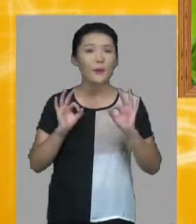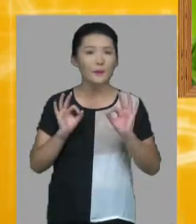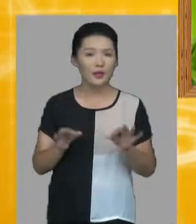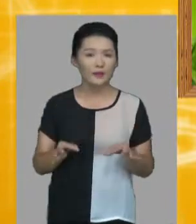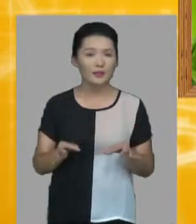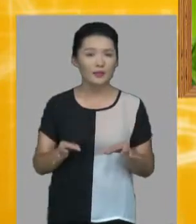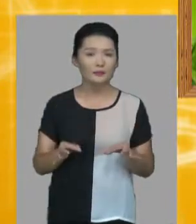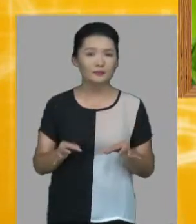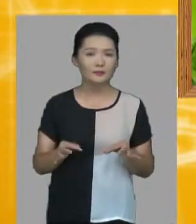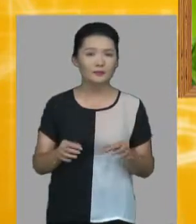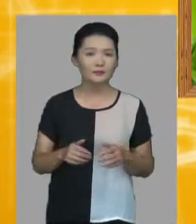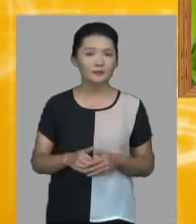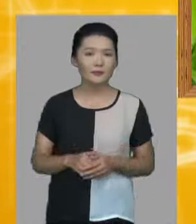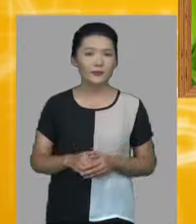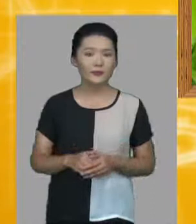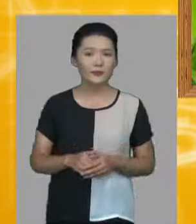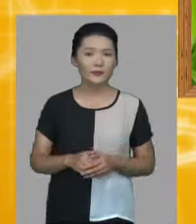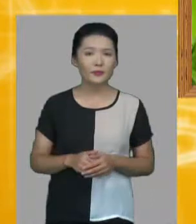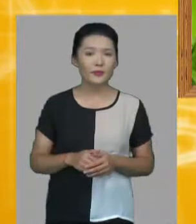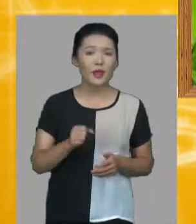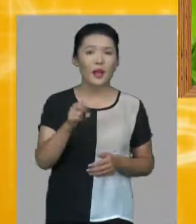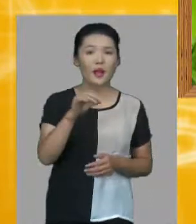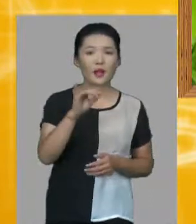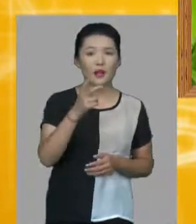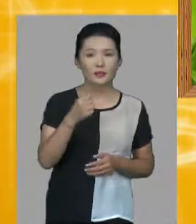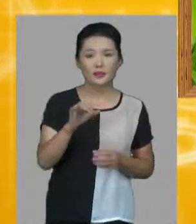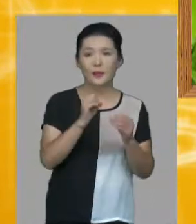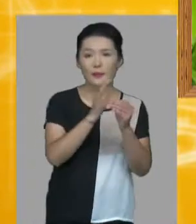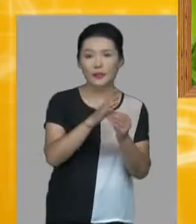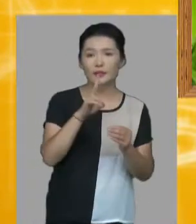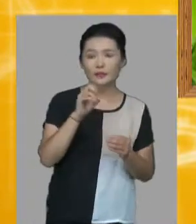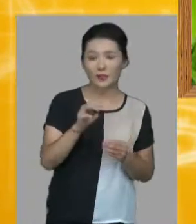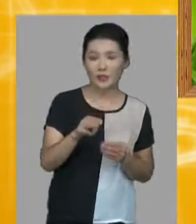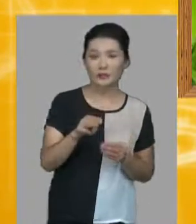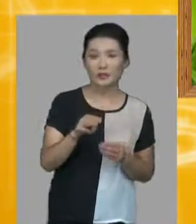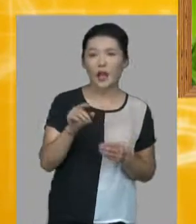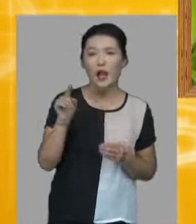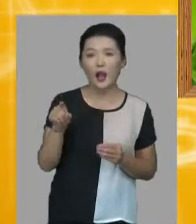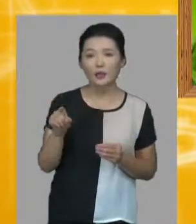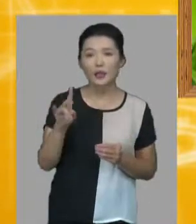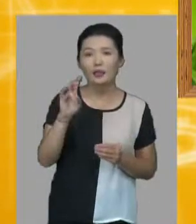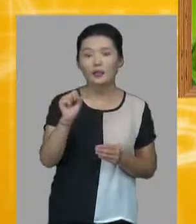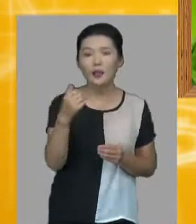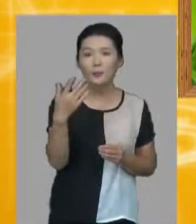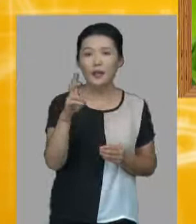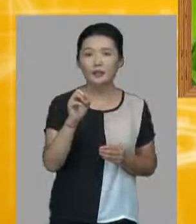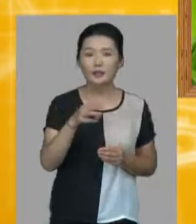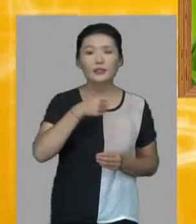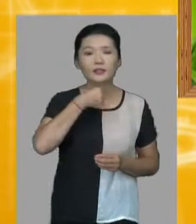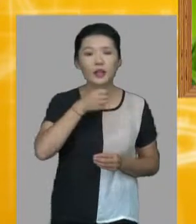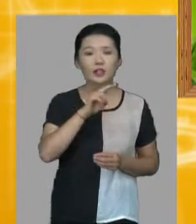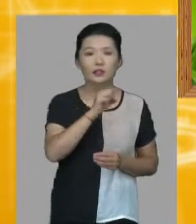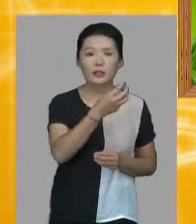Правильно. Так как Адинай 15 лет, она на 5 лет